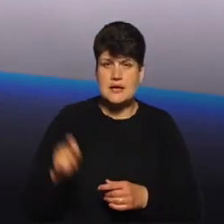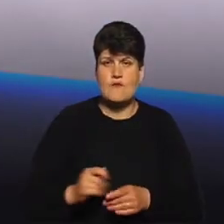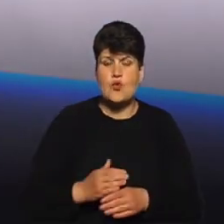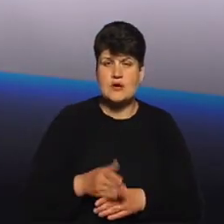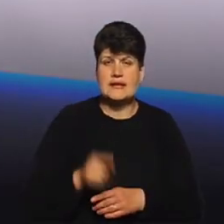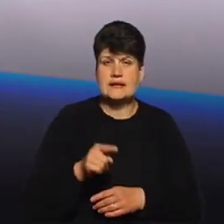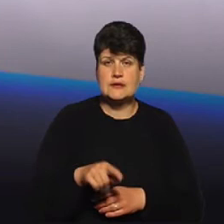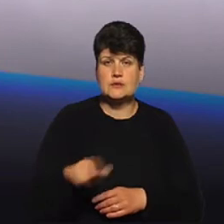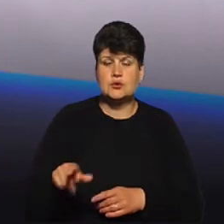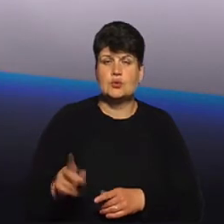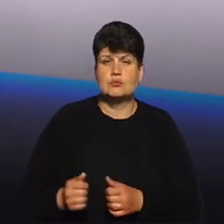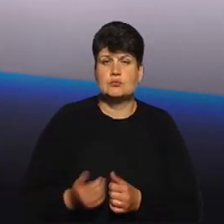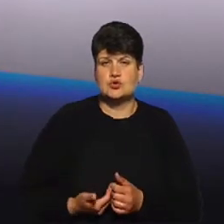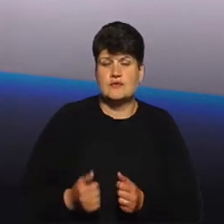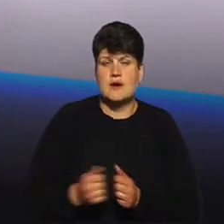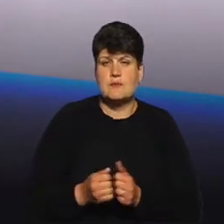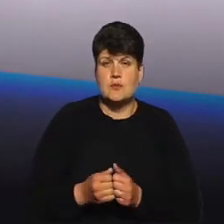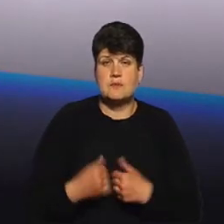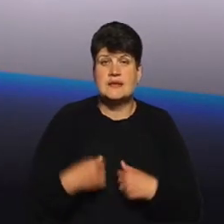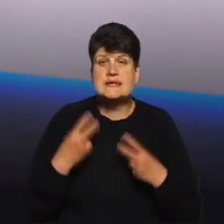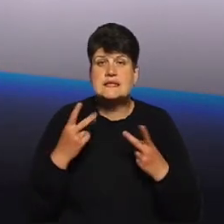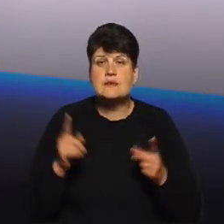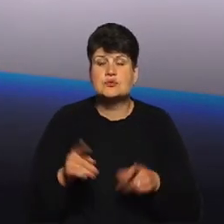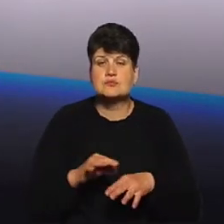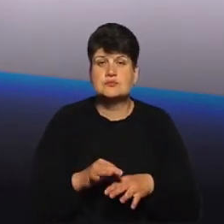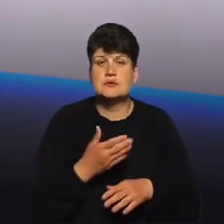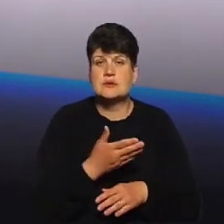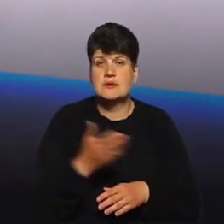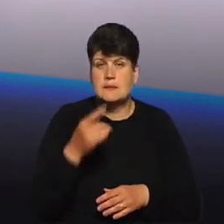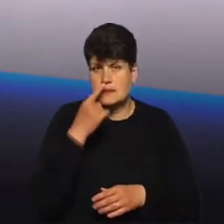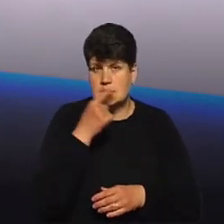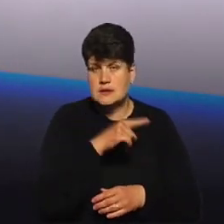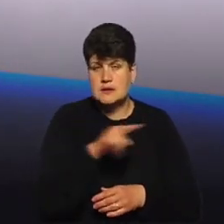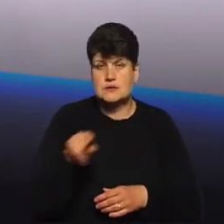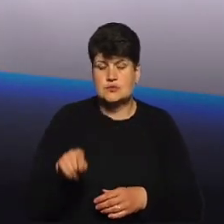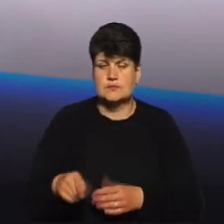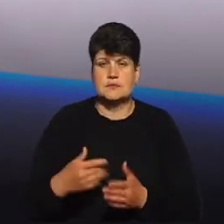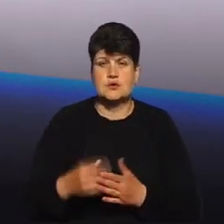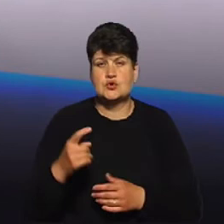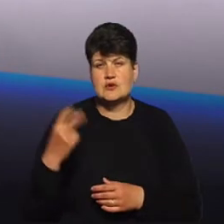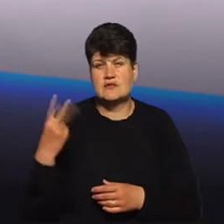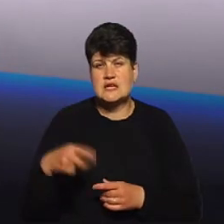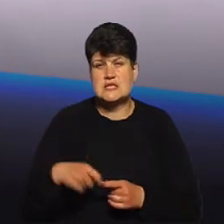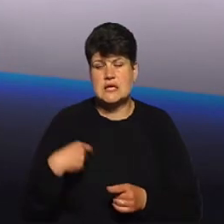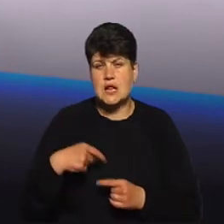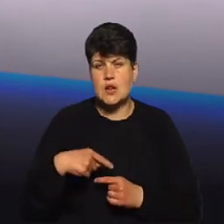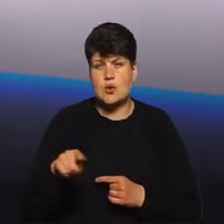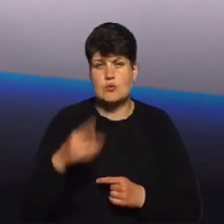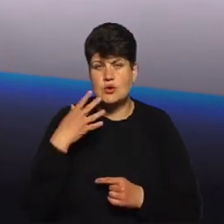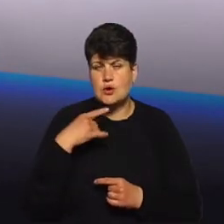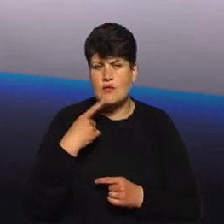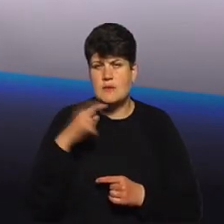таке, що ми не знаємо, що відбувається десь недалеко від нас, там в межі 120 кілометрів. Коли ти говориш, приїжджайте до нас на Тернопілля, покатайтеся на